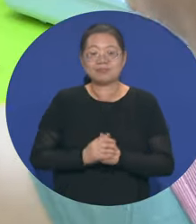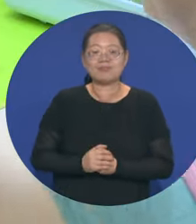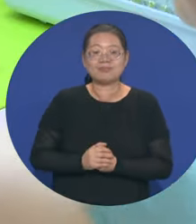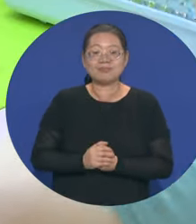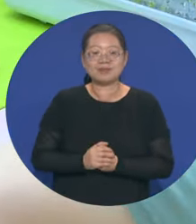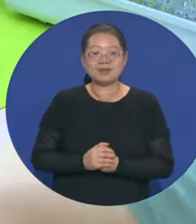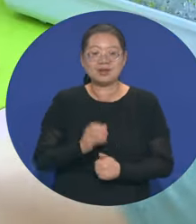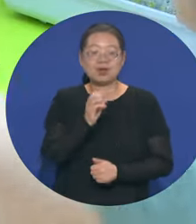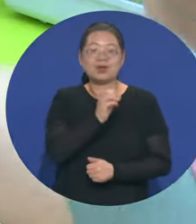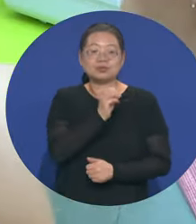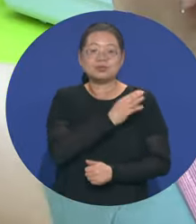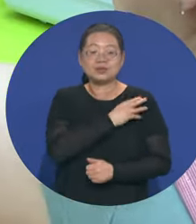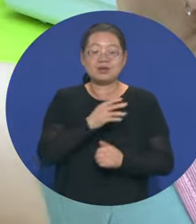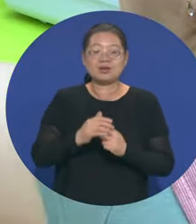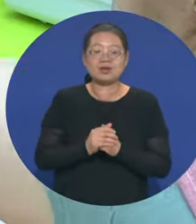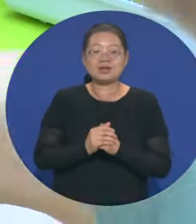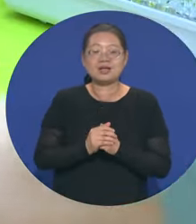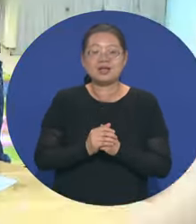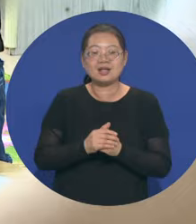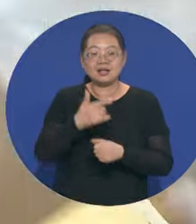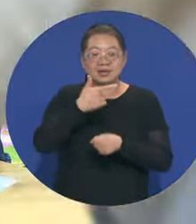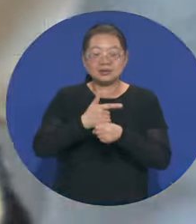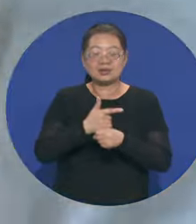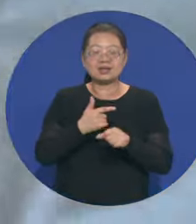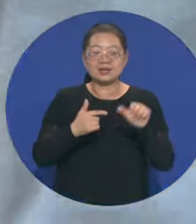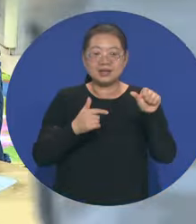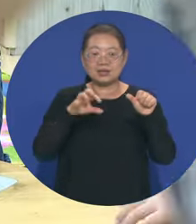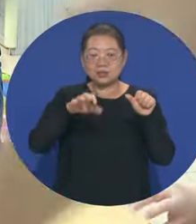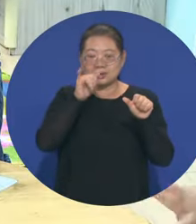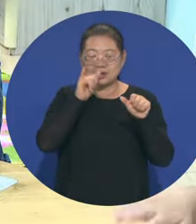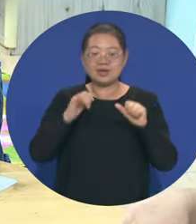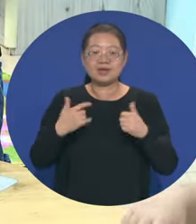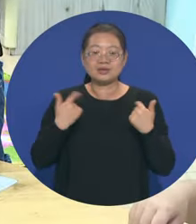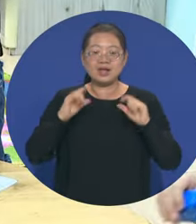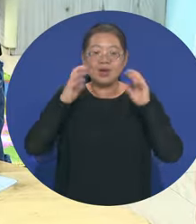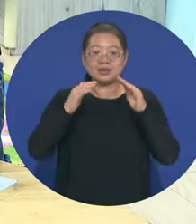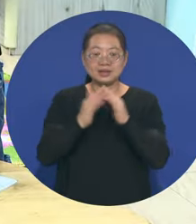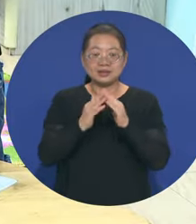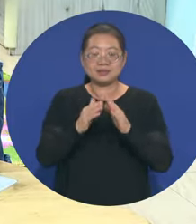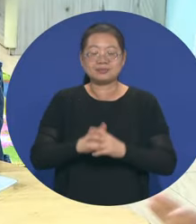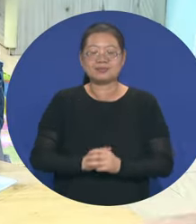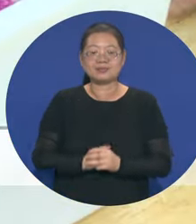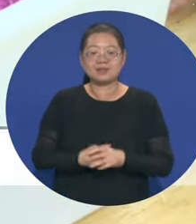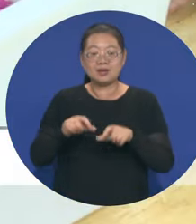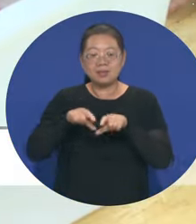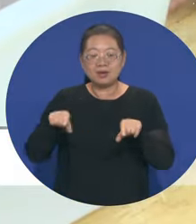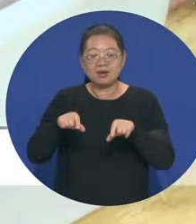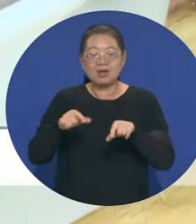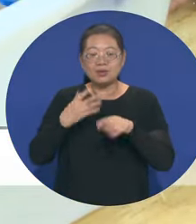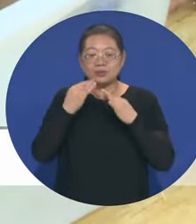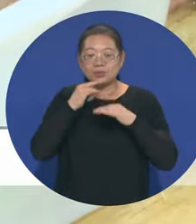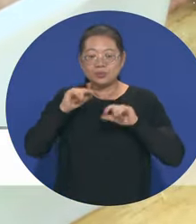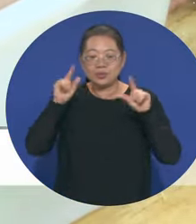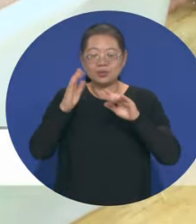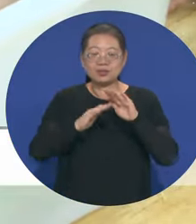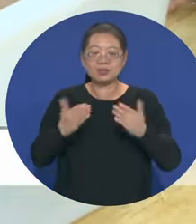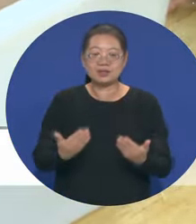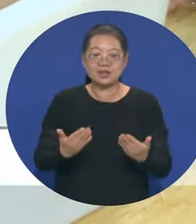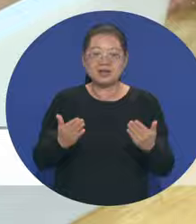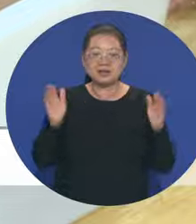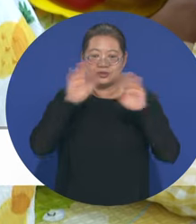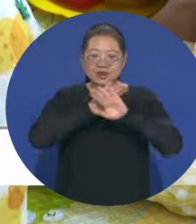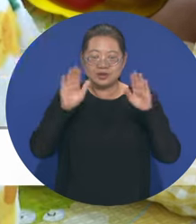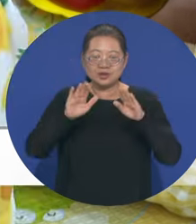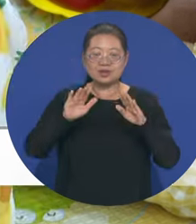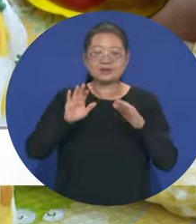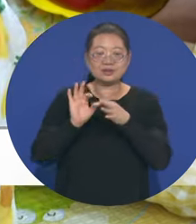있습니다. 부천, 남양주 등 도내 5곳에서 운영 중인 언제나 어린이집인데요. 평일은 물론 주말과 공휴일,